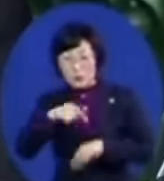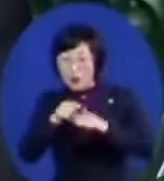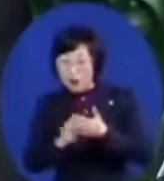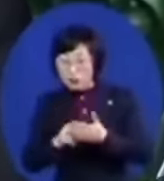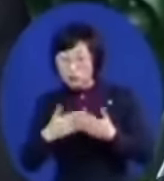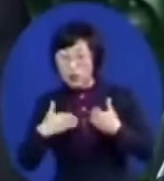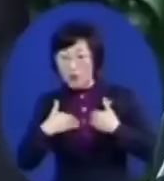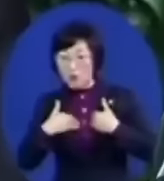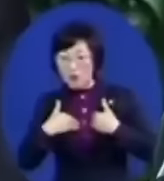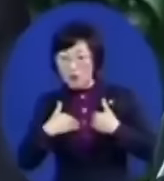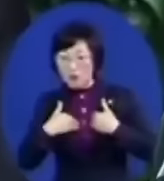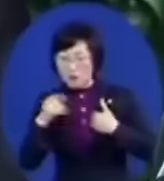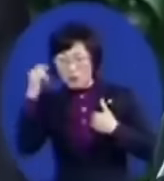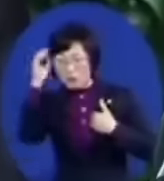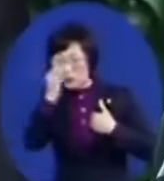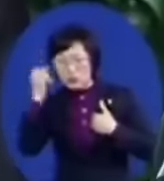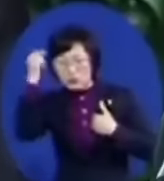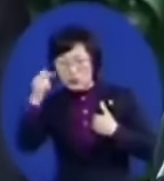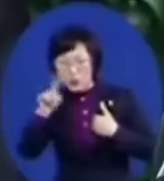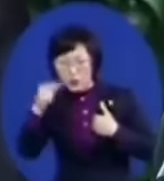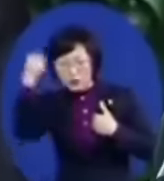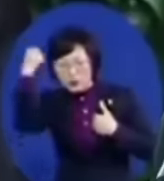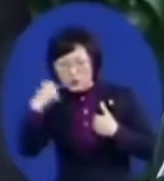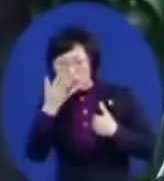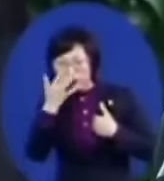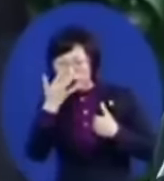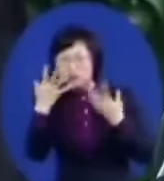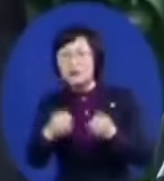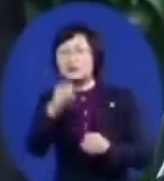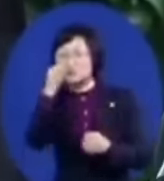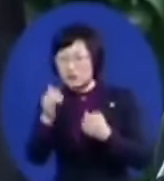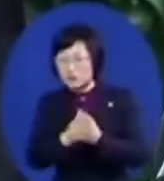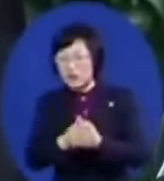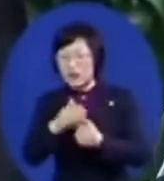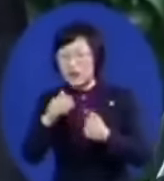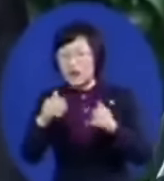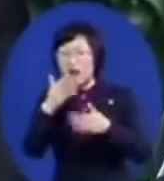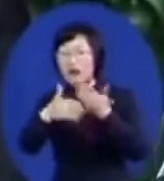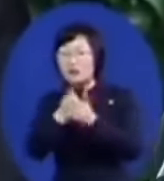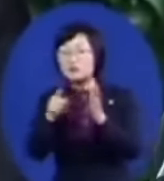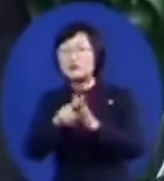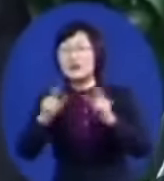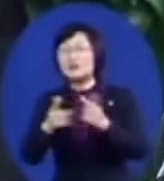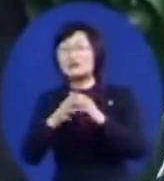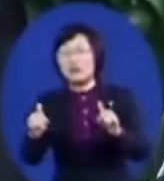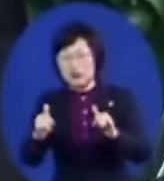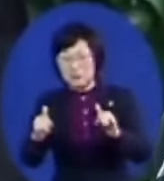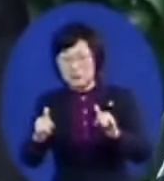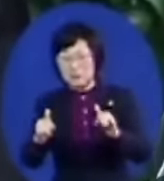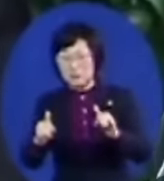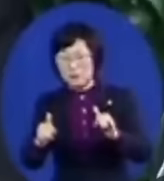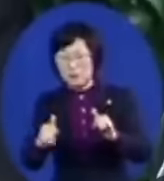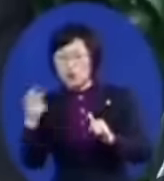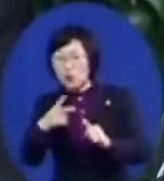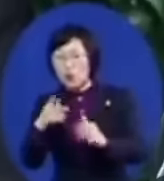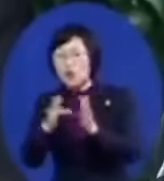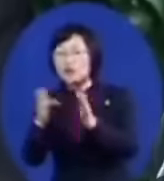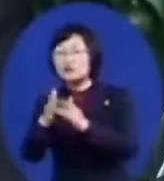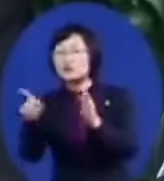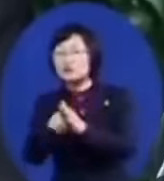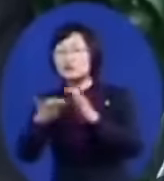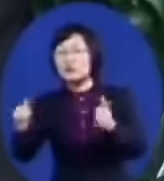마음속에 절절히 느끼지 못하는 사람이 너무나 많습니다. 안 믿는 사람은 말할 필요 없고 예수를 믿는 사람조차도